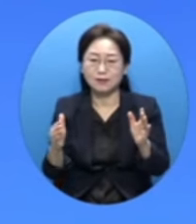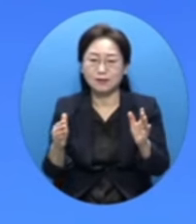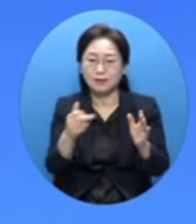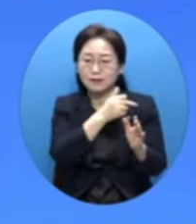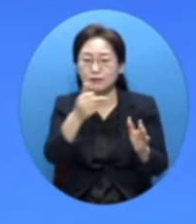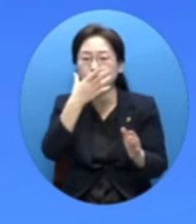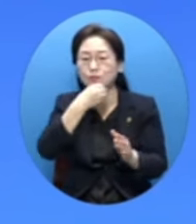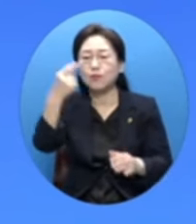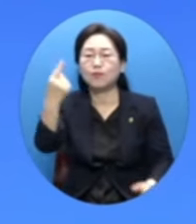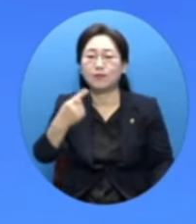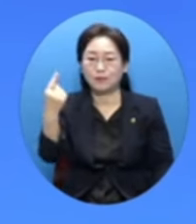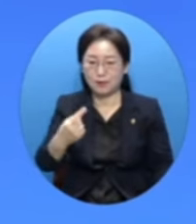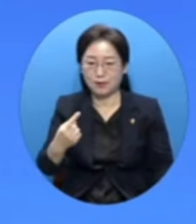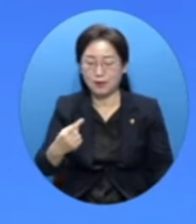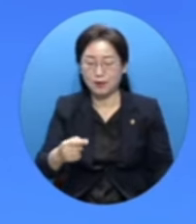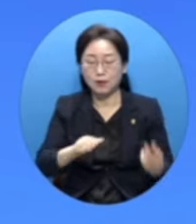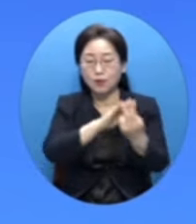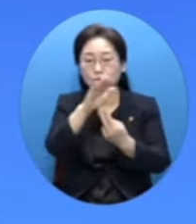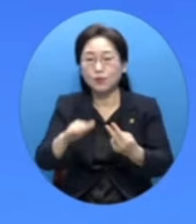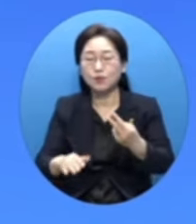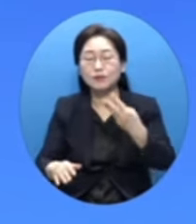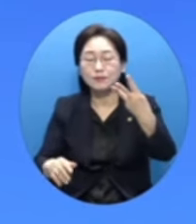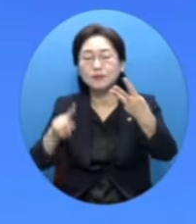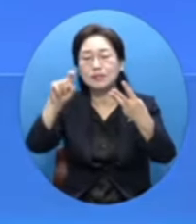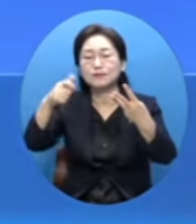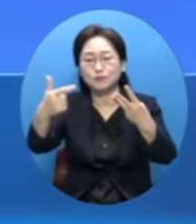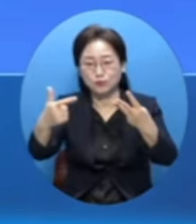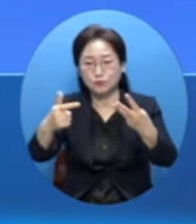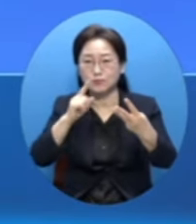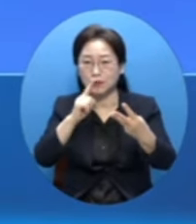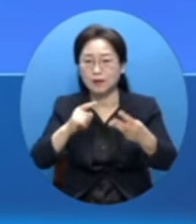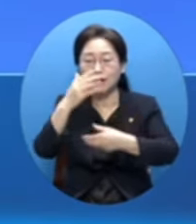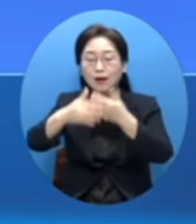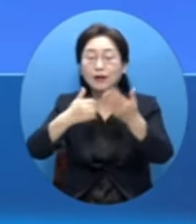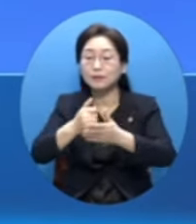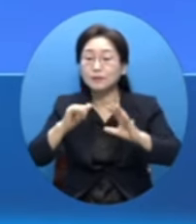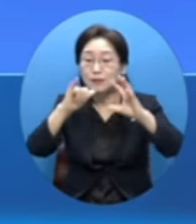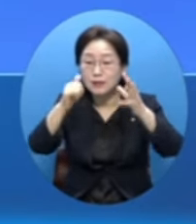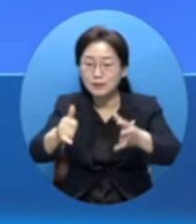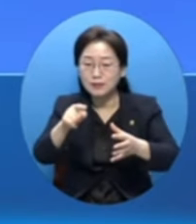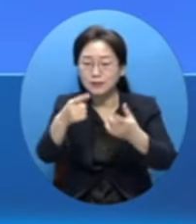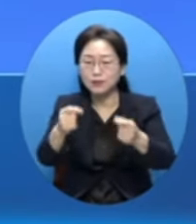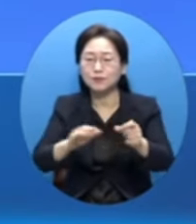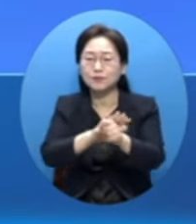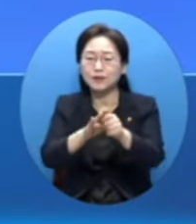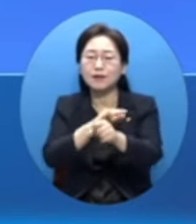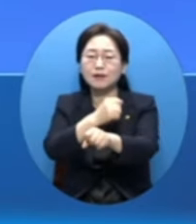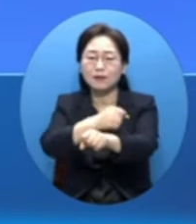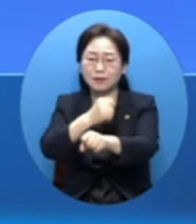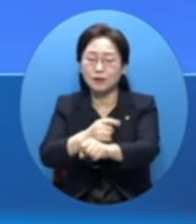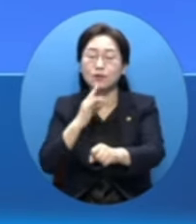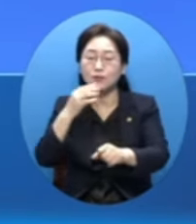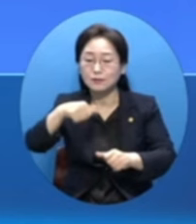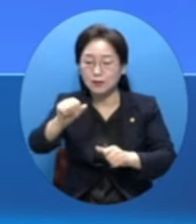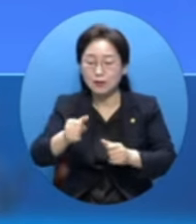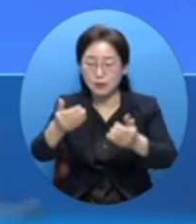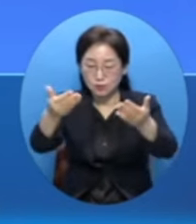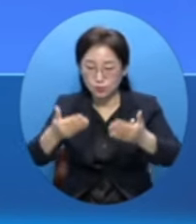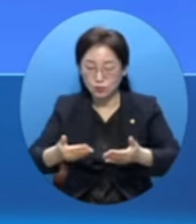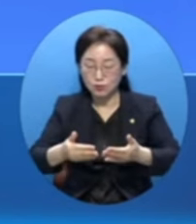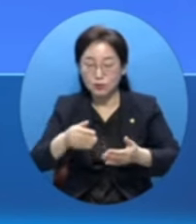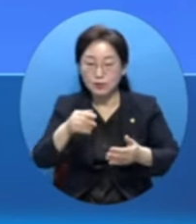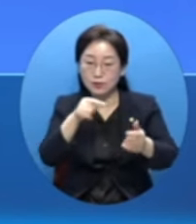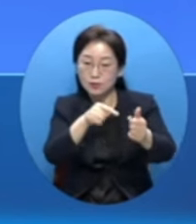복이 임할 것이다. 그래서 요한복음 3장 10절을 항상 강조합니다. 하나님의 세상을 이처럼 사랑하사 독생자를 주시니 이는 그를